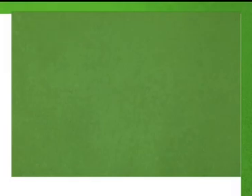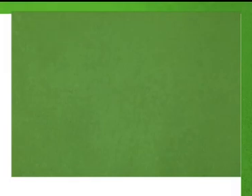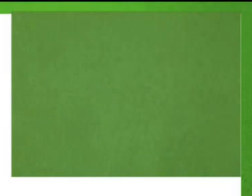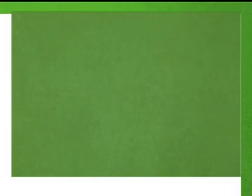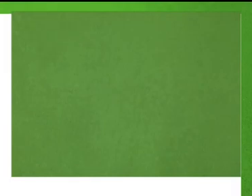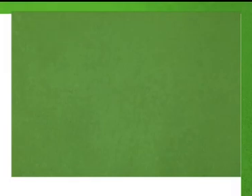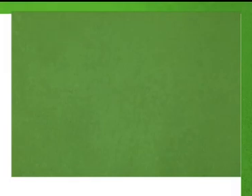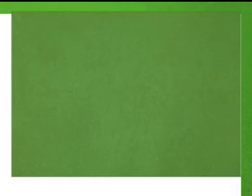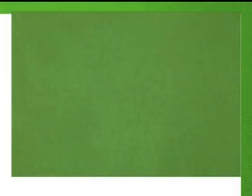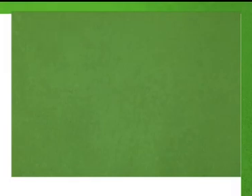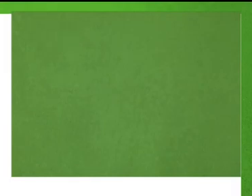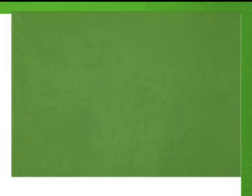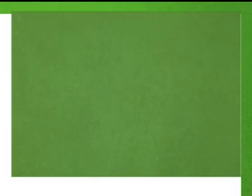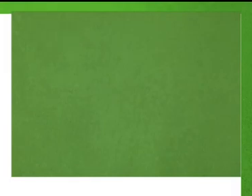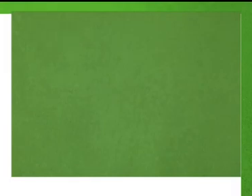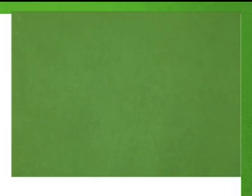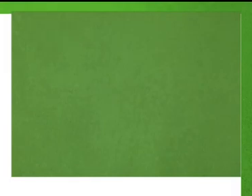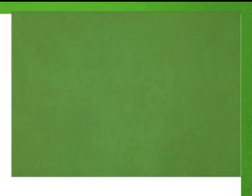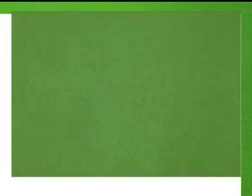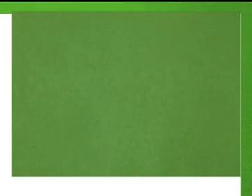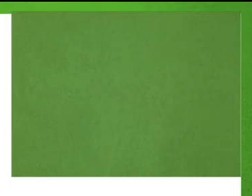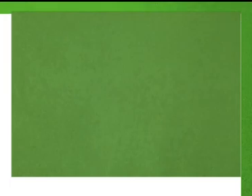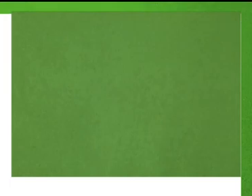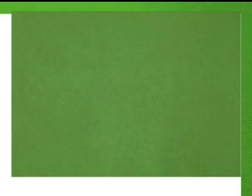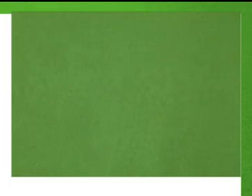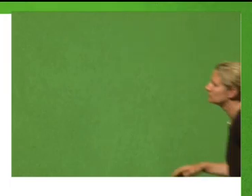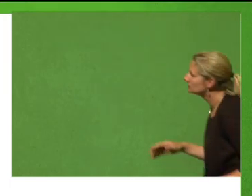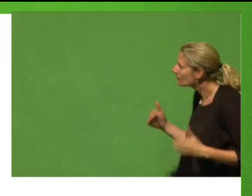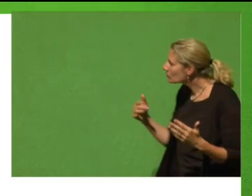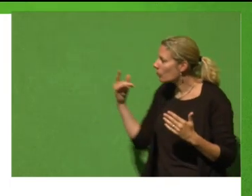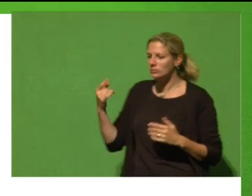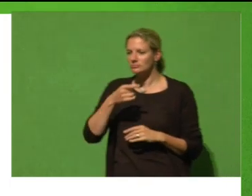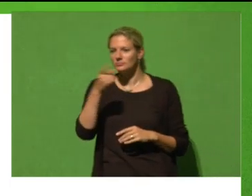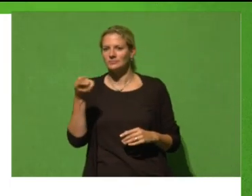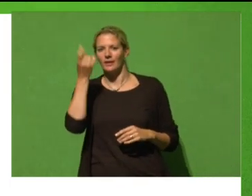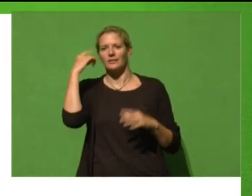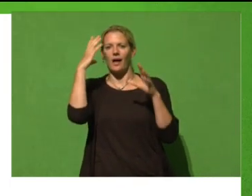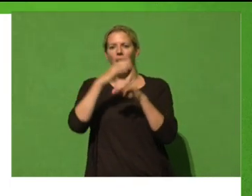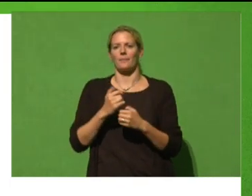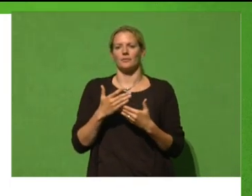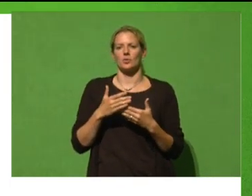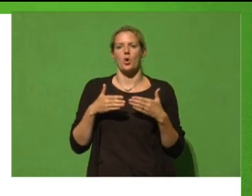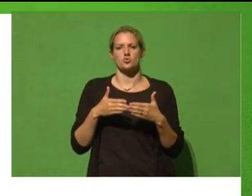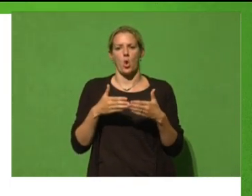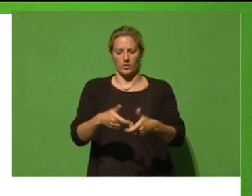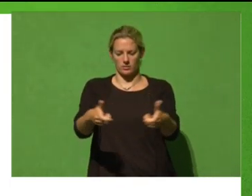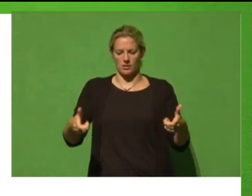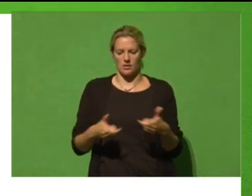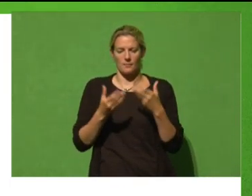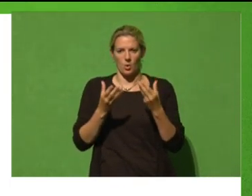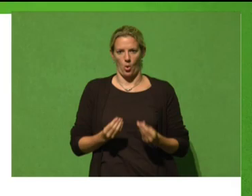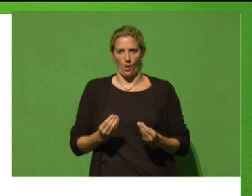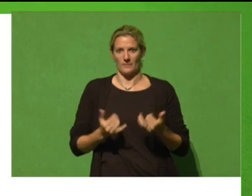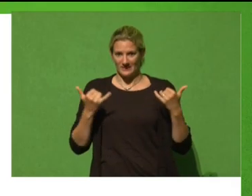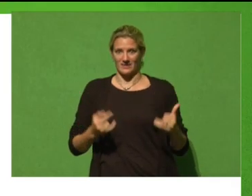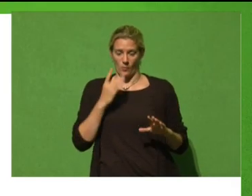So, ihr Lieben, ich habe ja gestern Abend diese Torte bekommen, nicht für mich. Die wird jetzt gerade angeschnitten und wer wie ich NRW zum